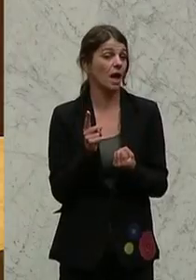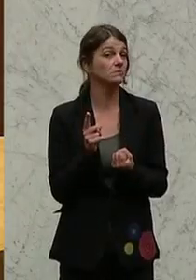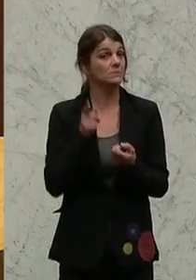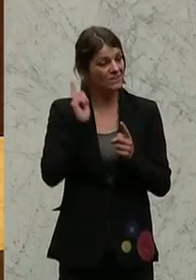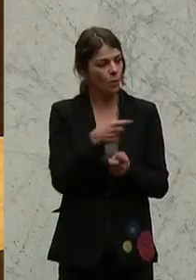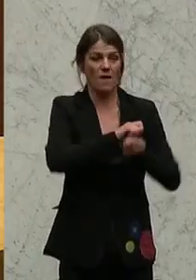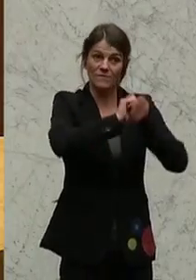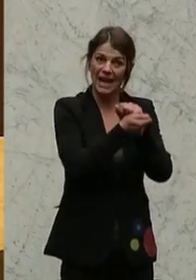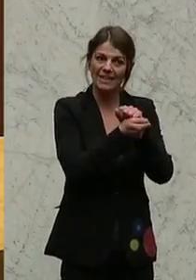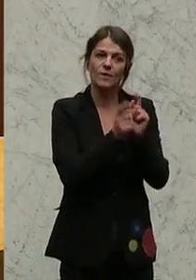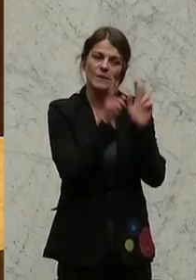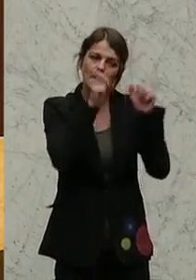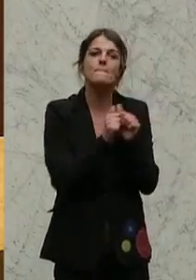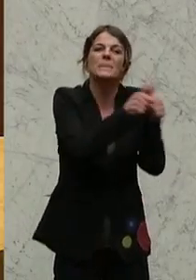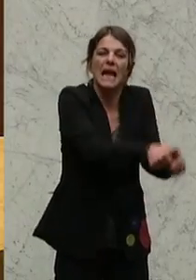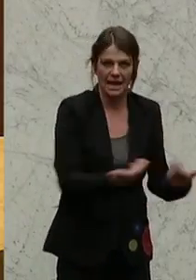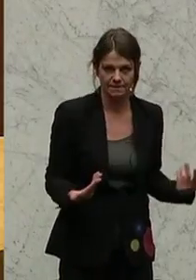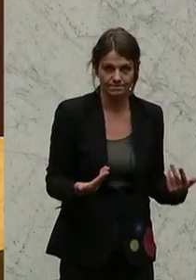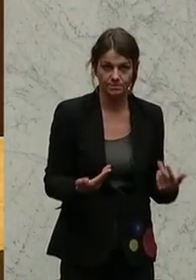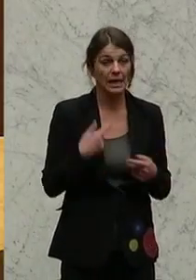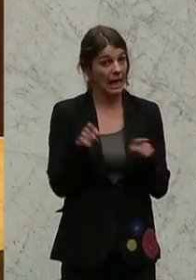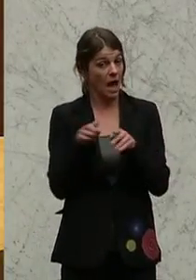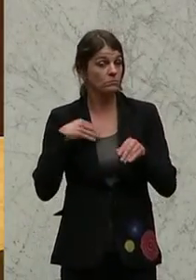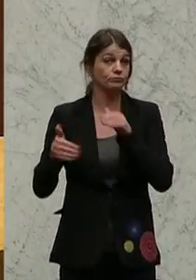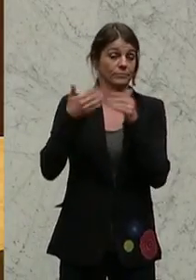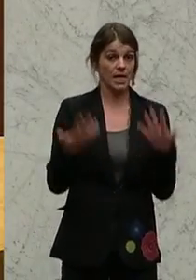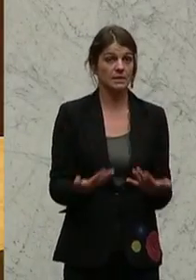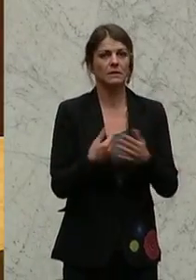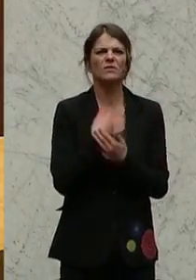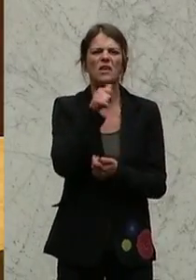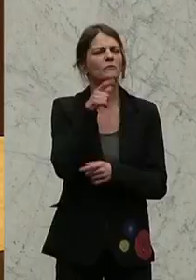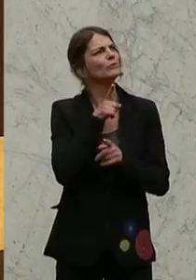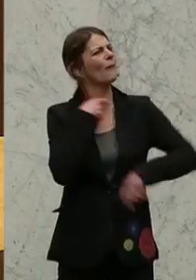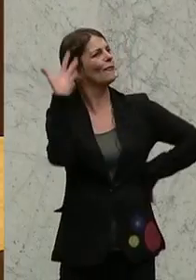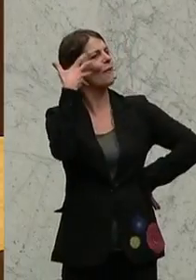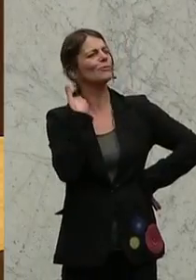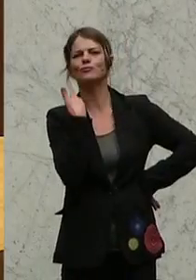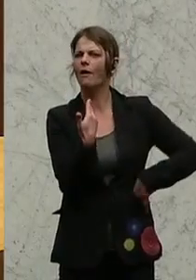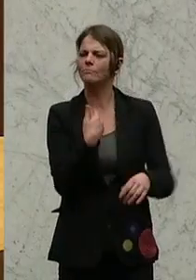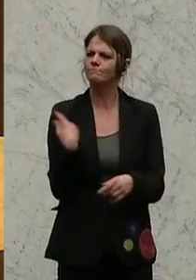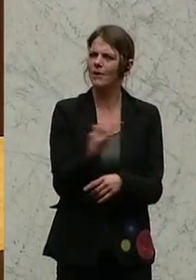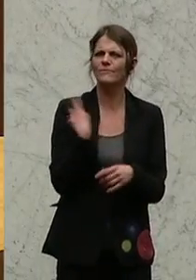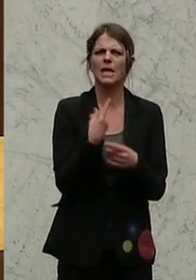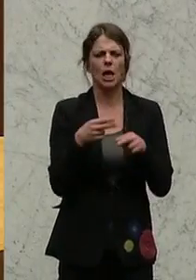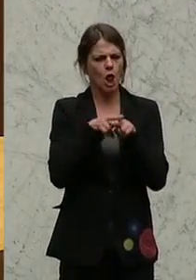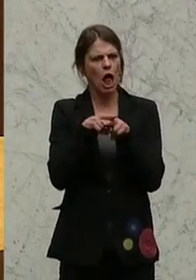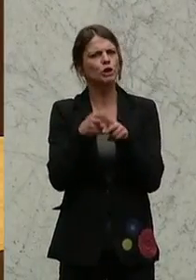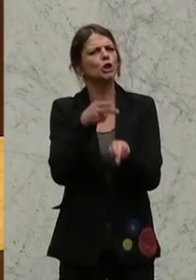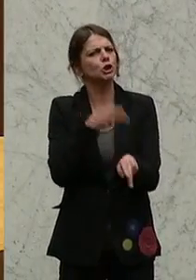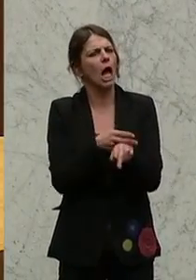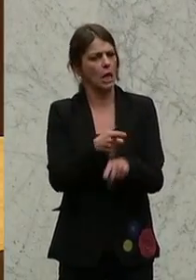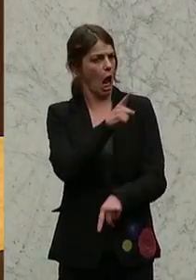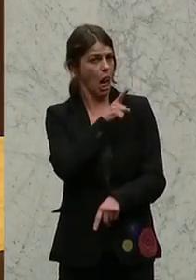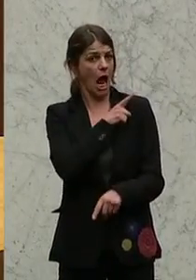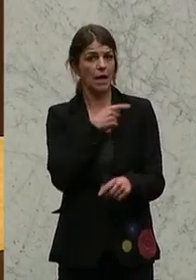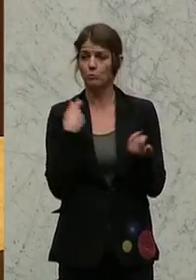diese Veränderungen begleiten soll. Ich sage aber auch gleich dazu, wir dürfen uns nicht der Illusion hingeben, dass wir sie nationalstaatlich